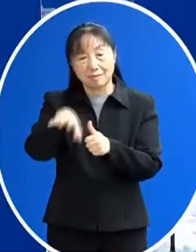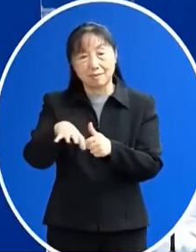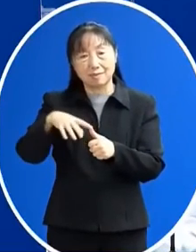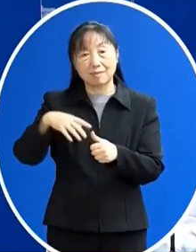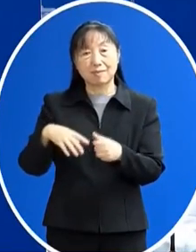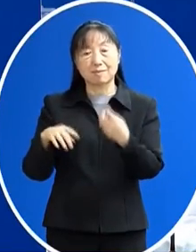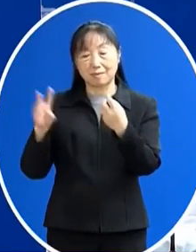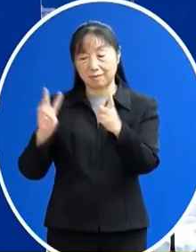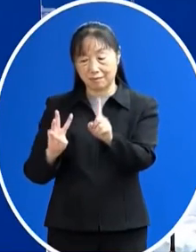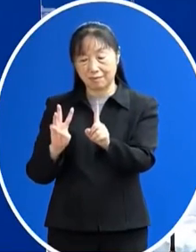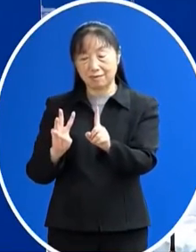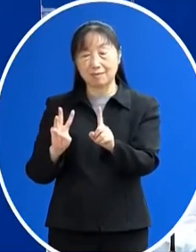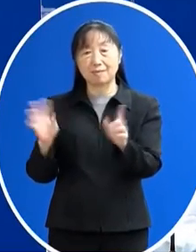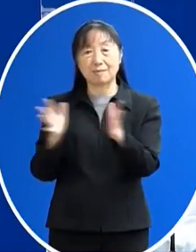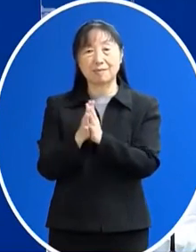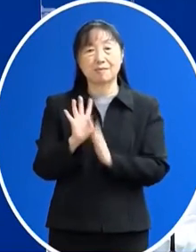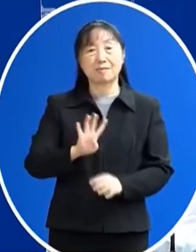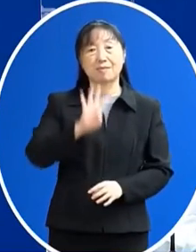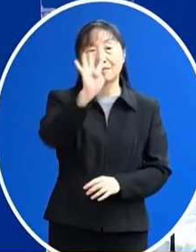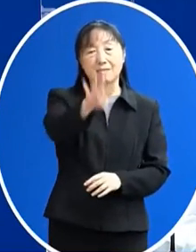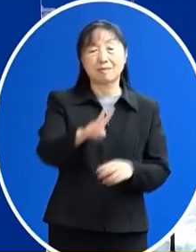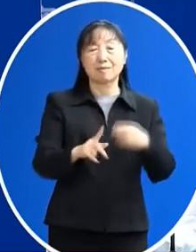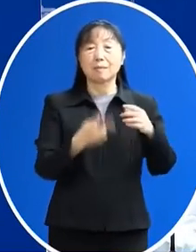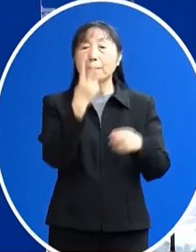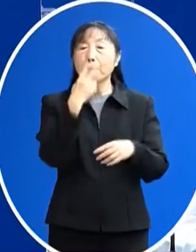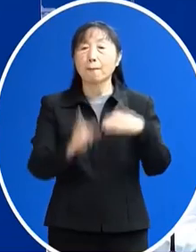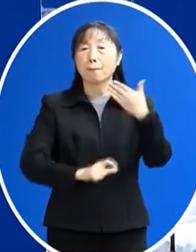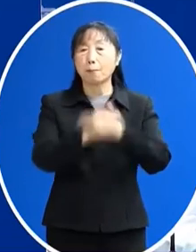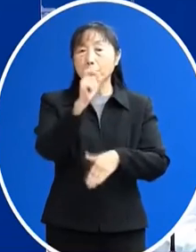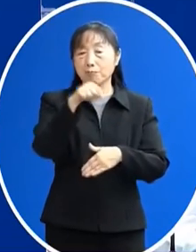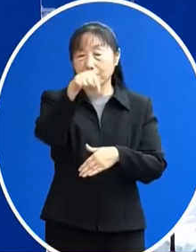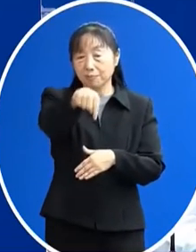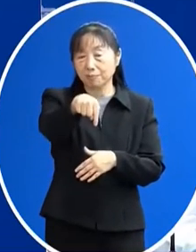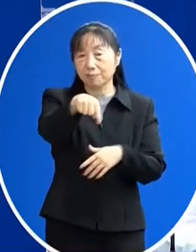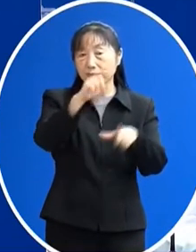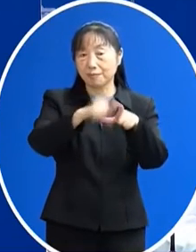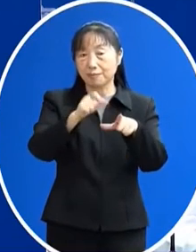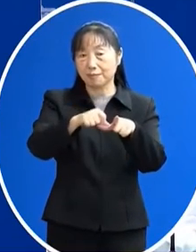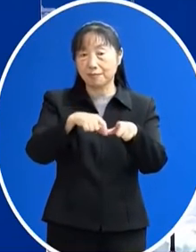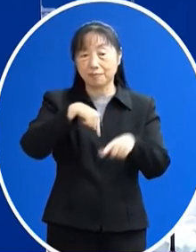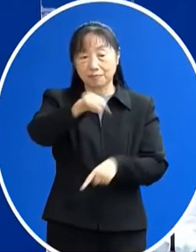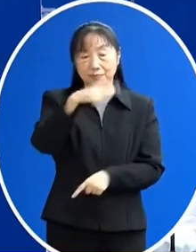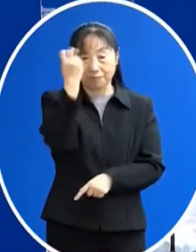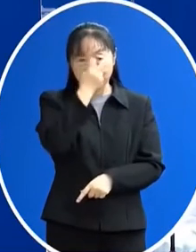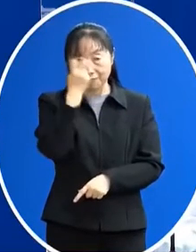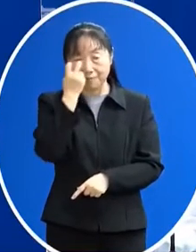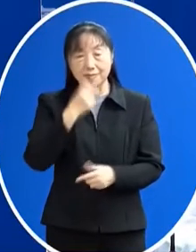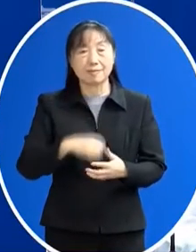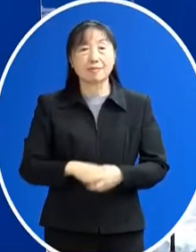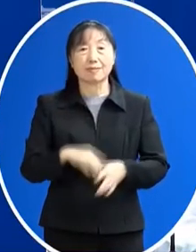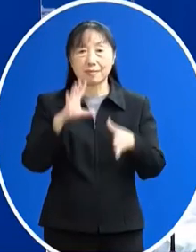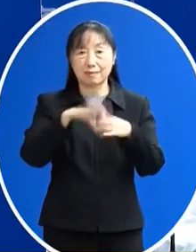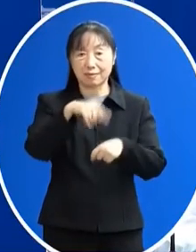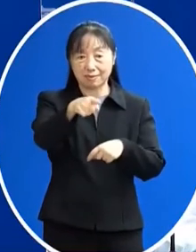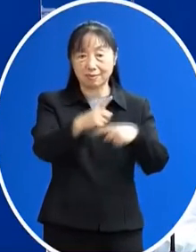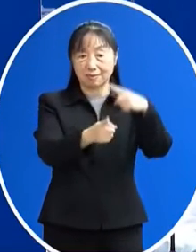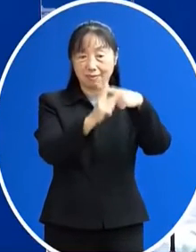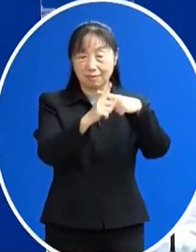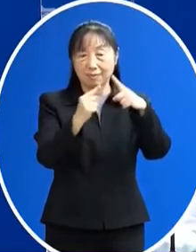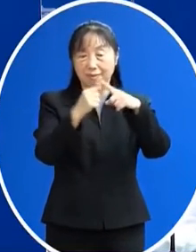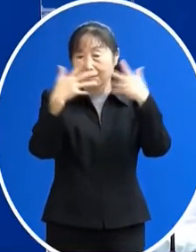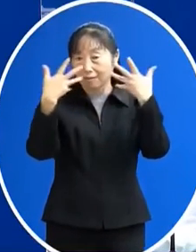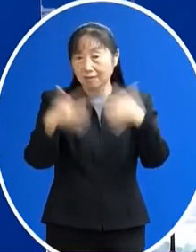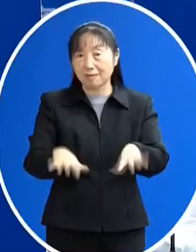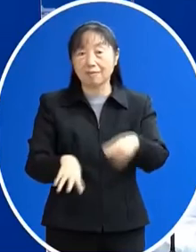脑那去实际的这个看他的这个整个场地的状况。那后来因为确诊人数众多，